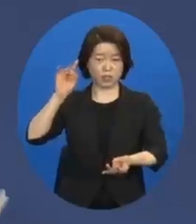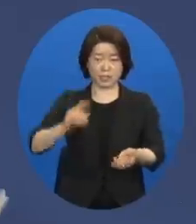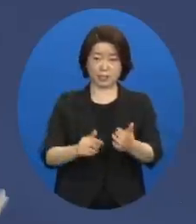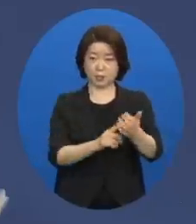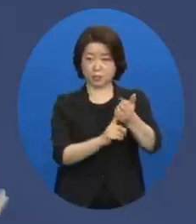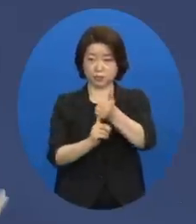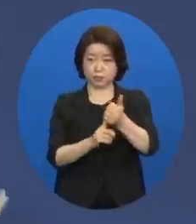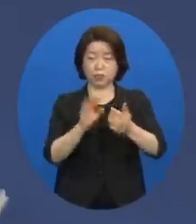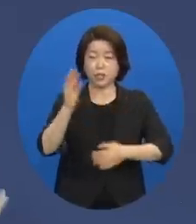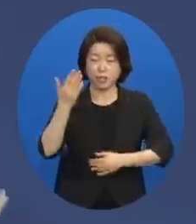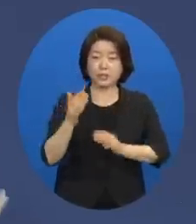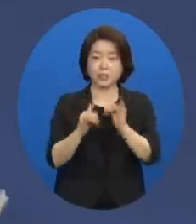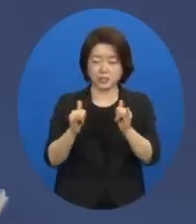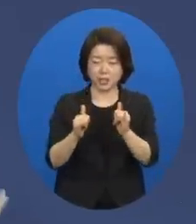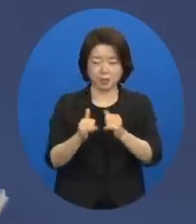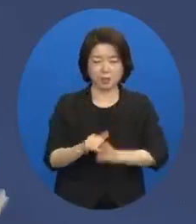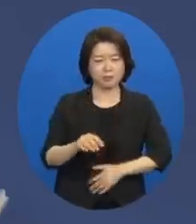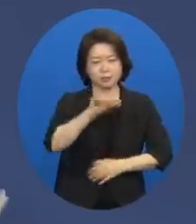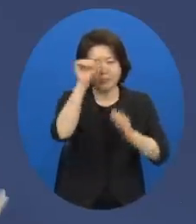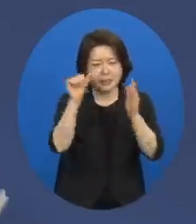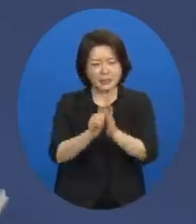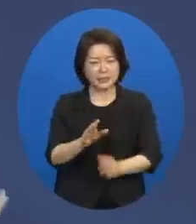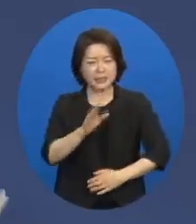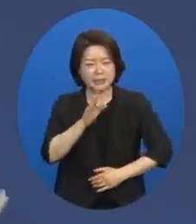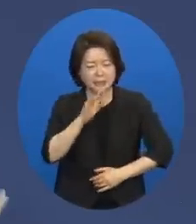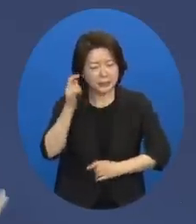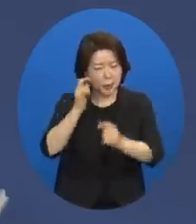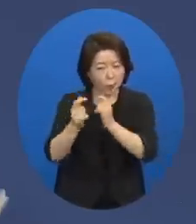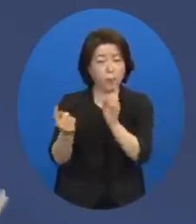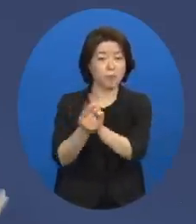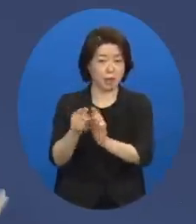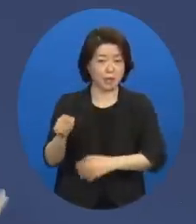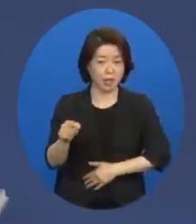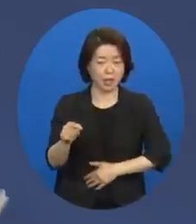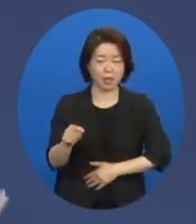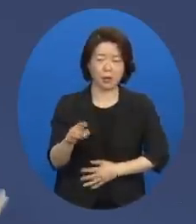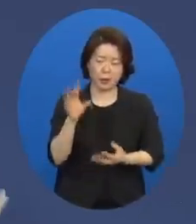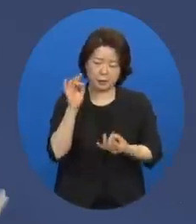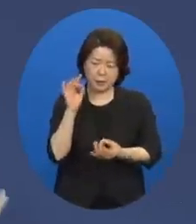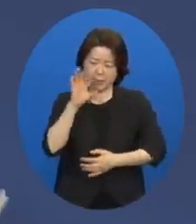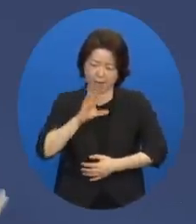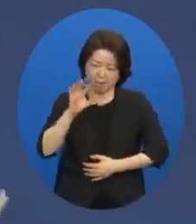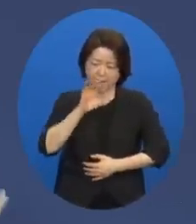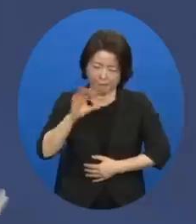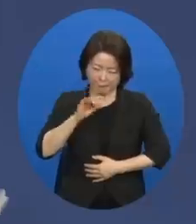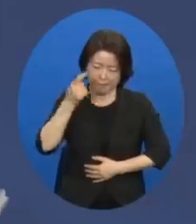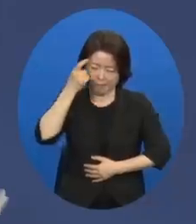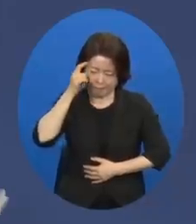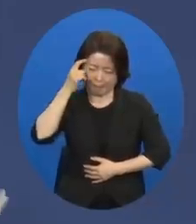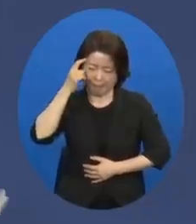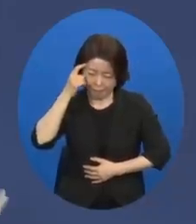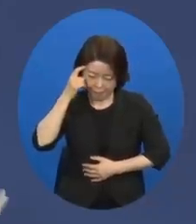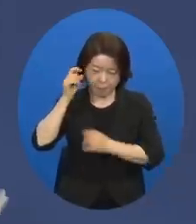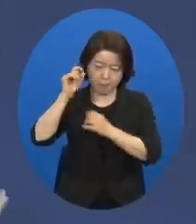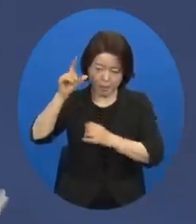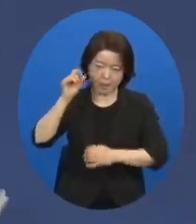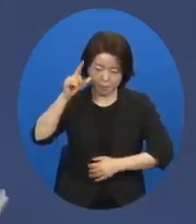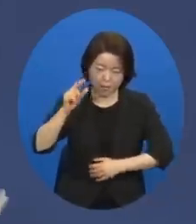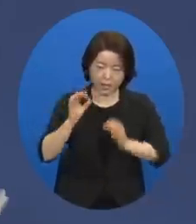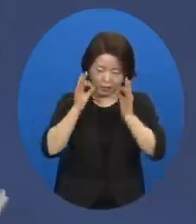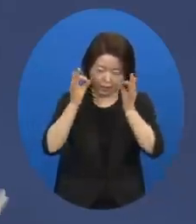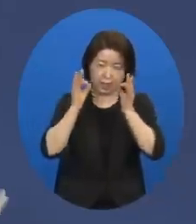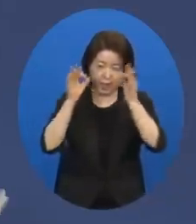인생의 실존적 고민에 부딪혔습니다. 이걸 돌을 닦아 깨달아 보려고 그렇게 애를 쓰고